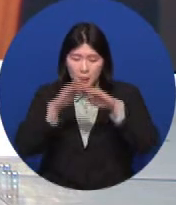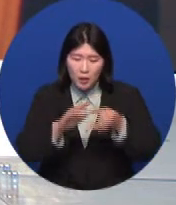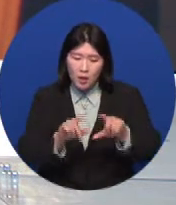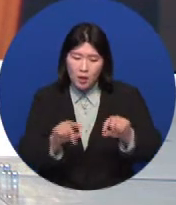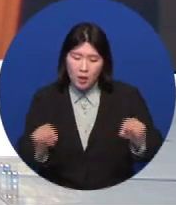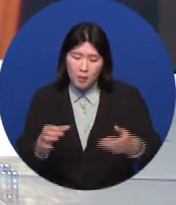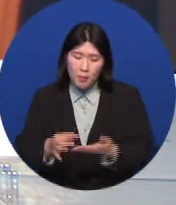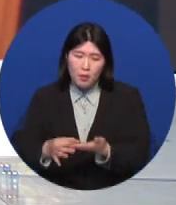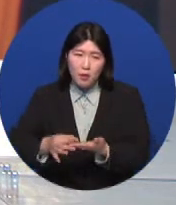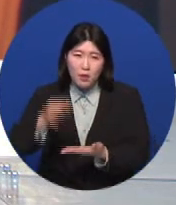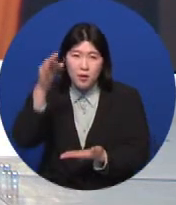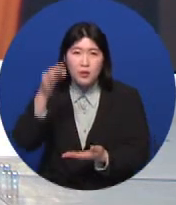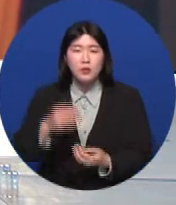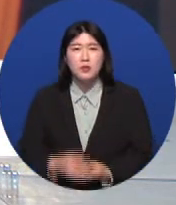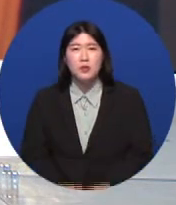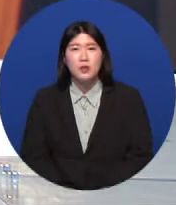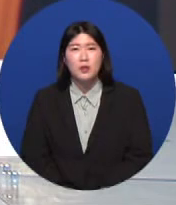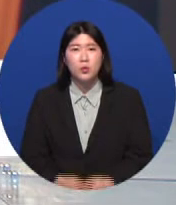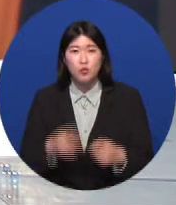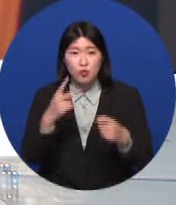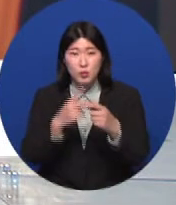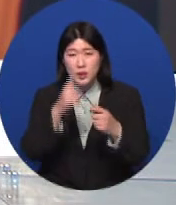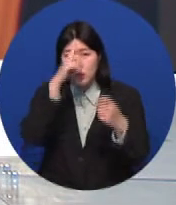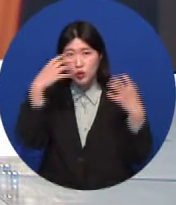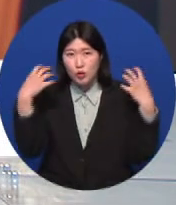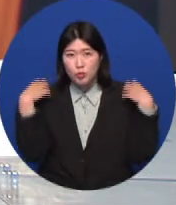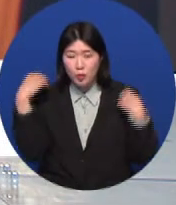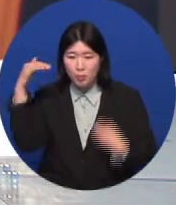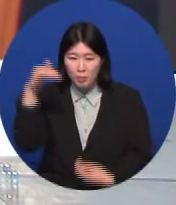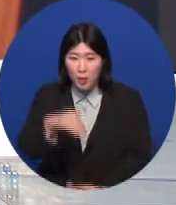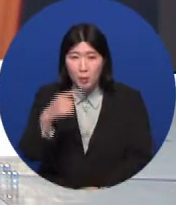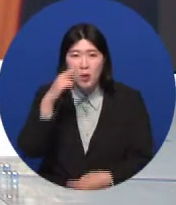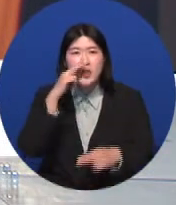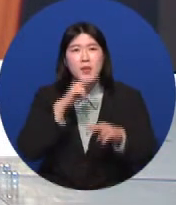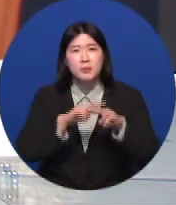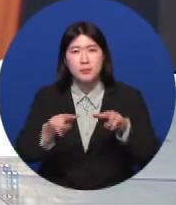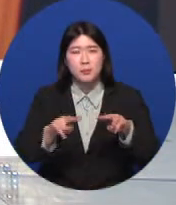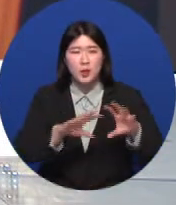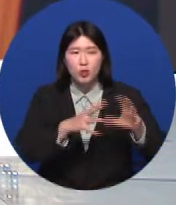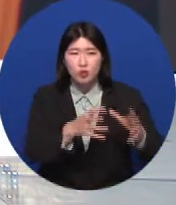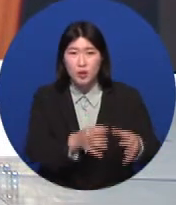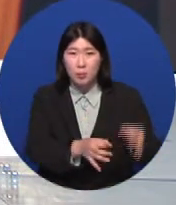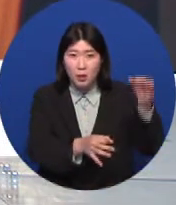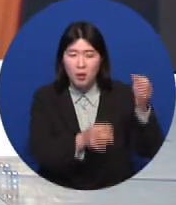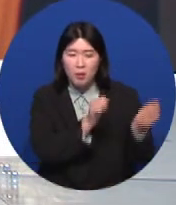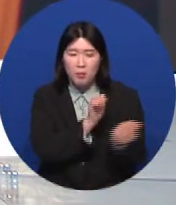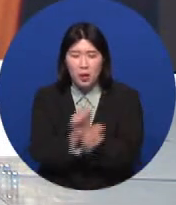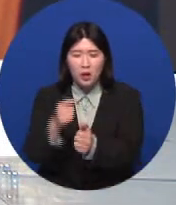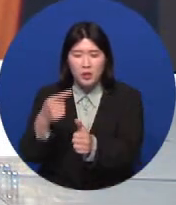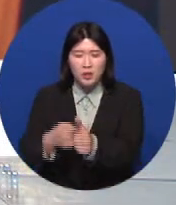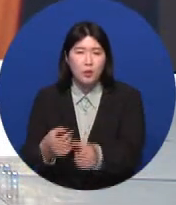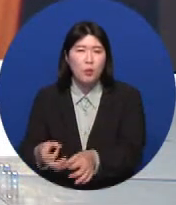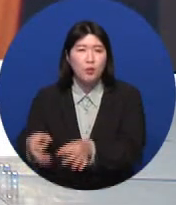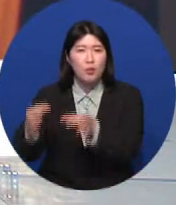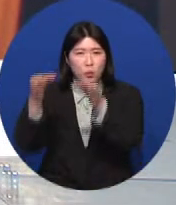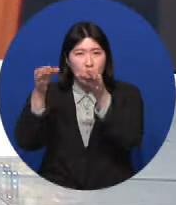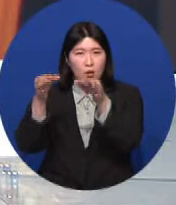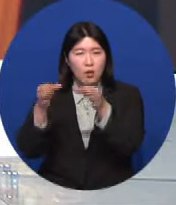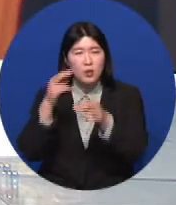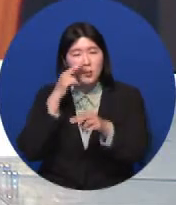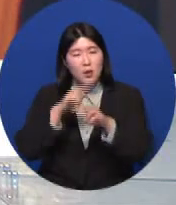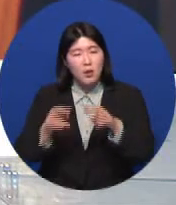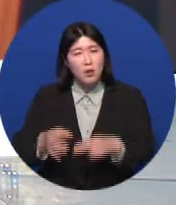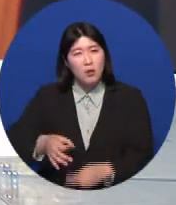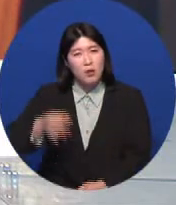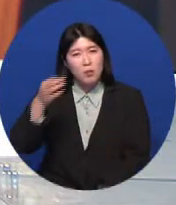크게 올랐는데요 정부의 us 할인으로 하락하던 기름값도 국제유가 상승에 따라 오름세로 바뀌는 등 물가에